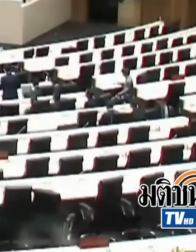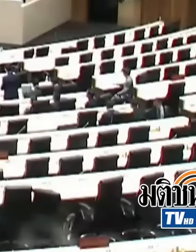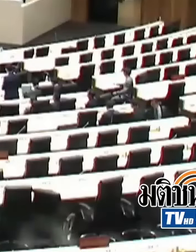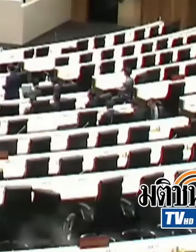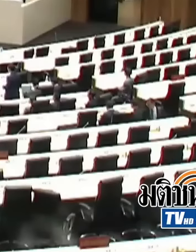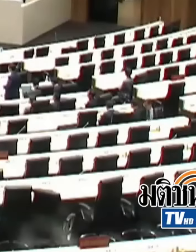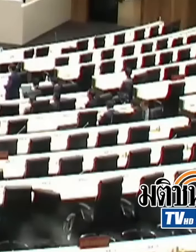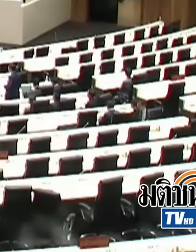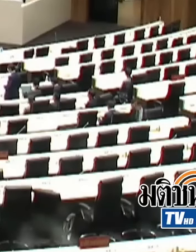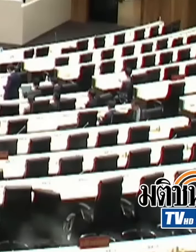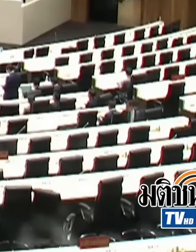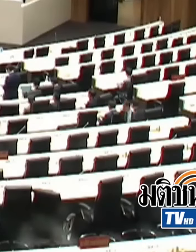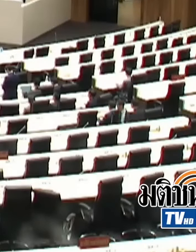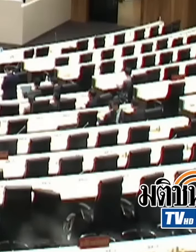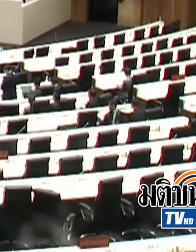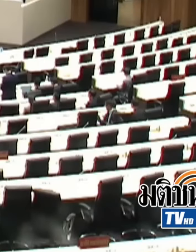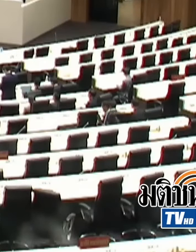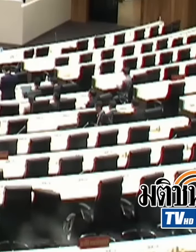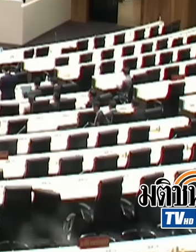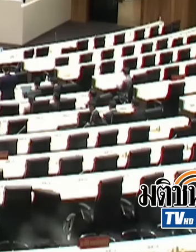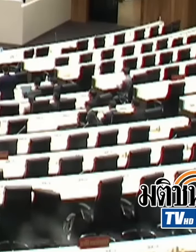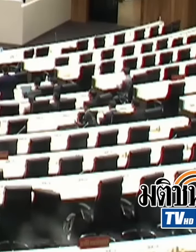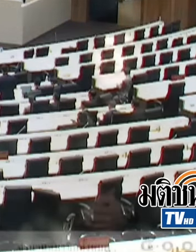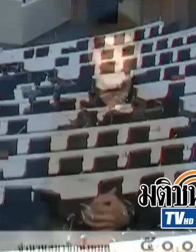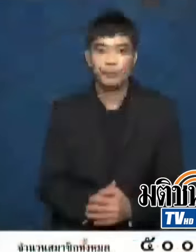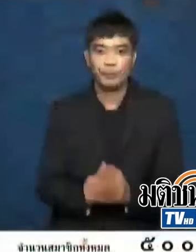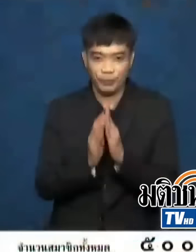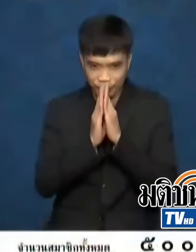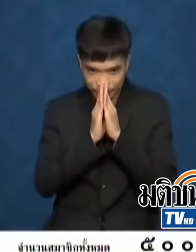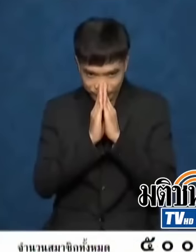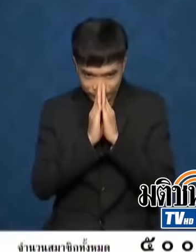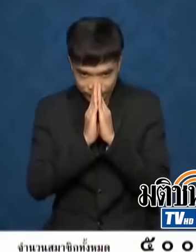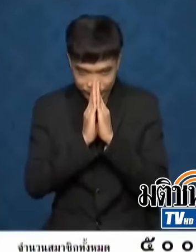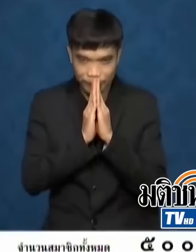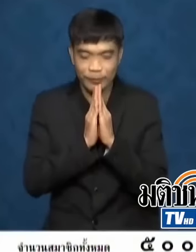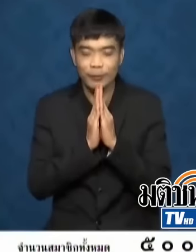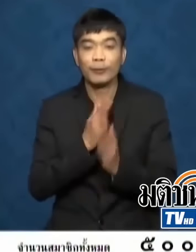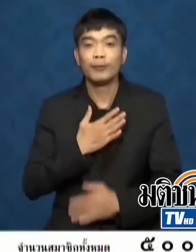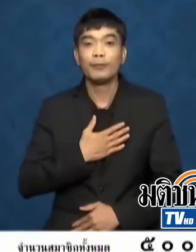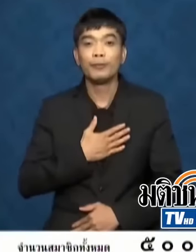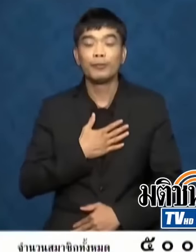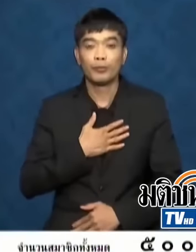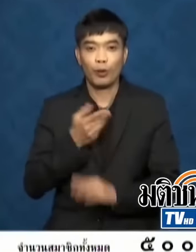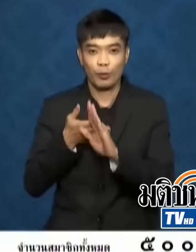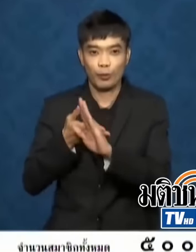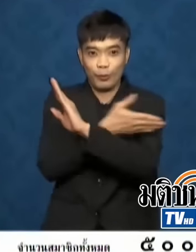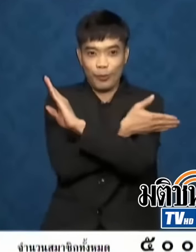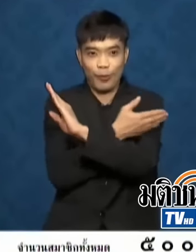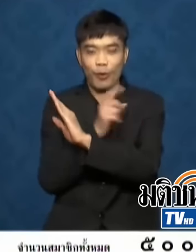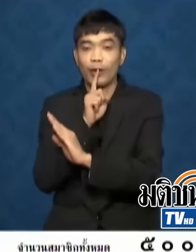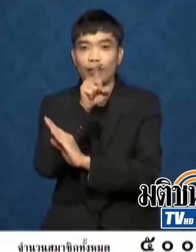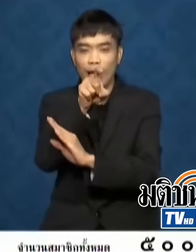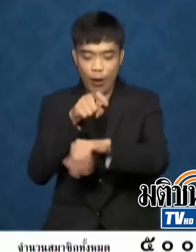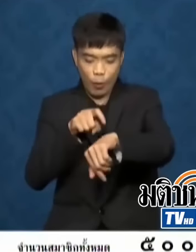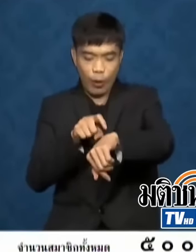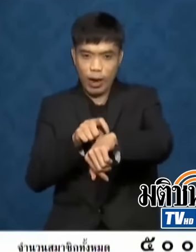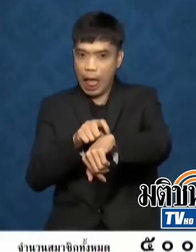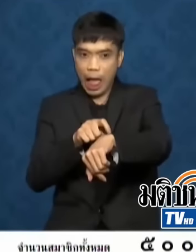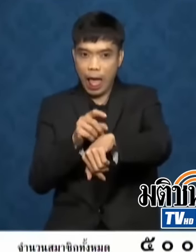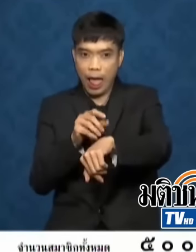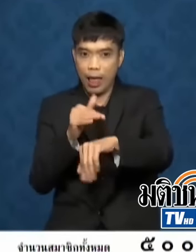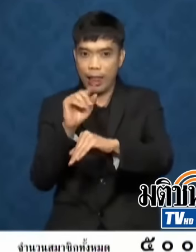เรียนท่านประธานครับผมรังสิมันโรมสมาชิกสภาผู้แทนราษฎรบัญชีรายชื่อพรรคก้าวไกลก่อนที่จะถามกระทู้นะครับอย่าเพิ่งจับเวลาได้ไหมครับ